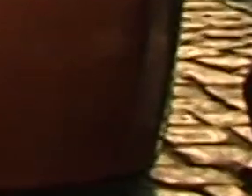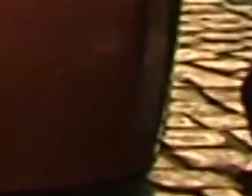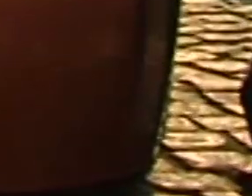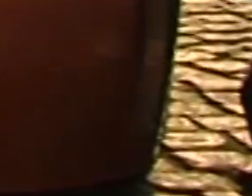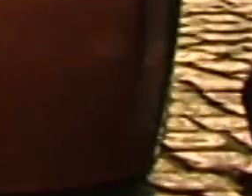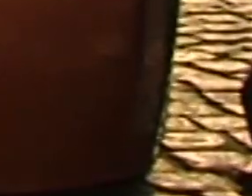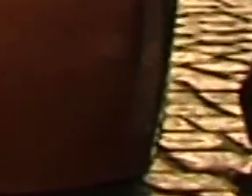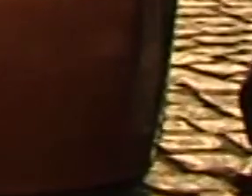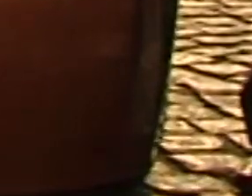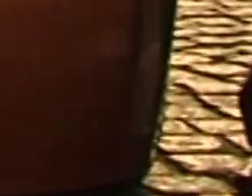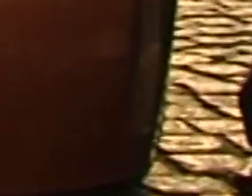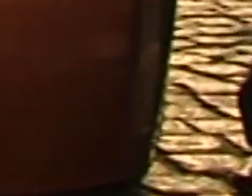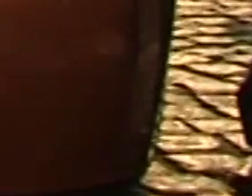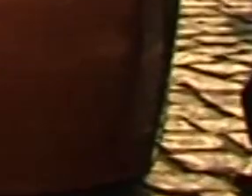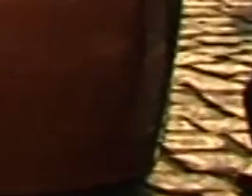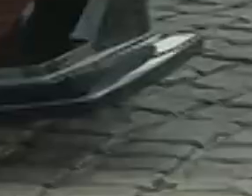melainkan mobil sport listrik.